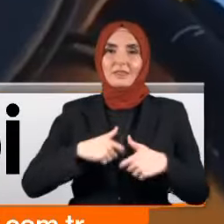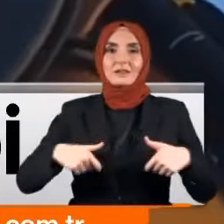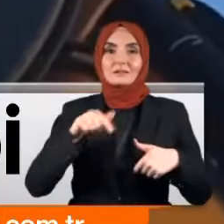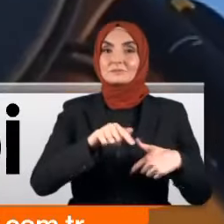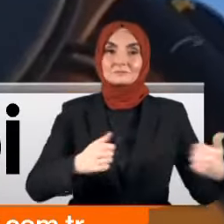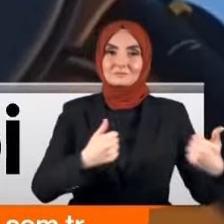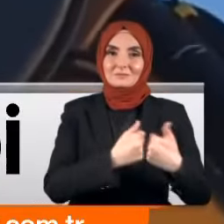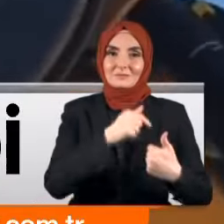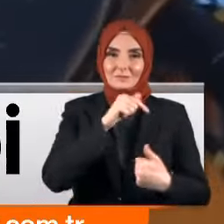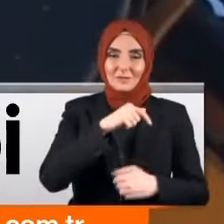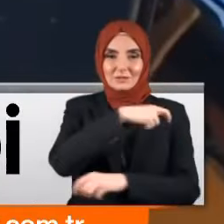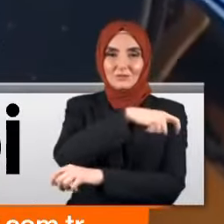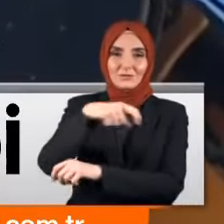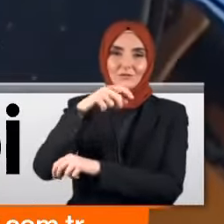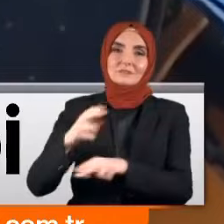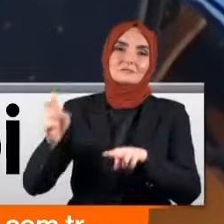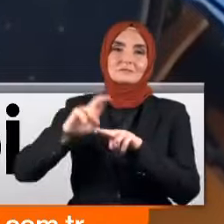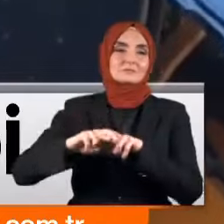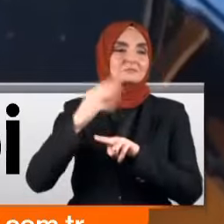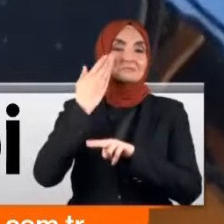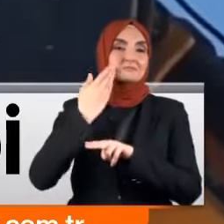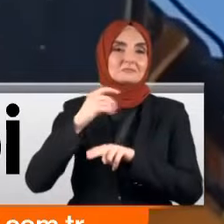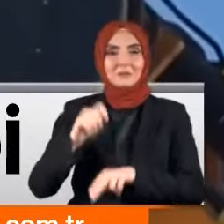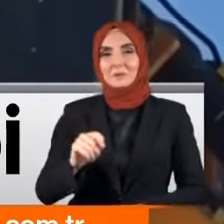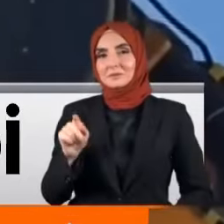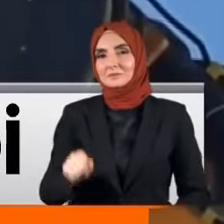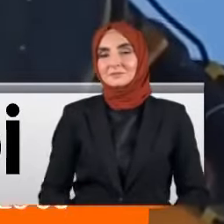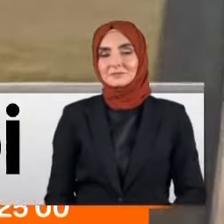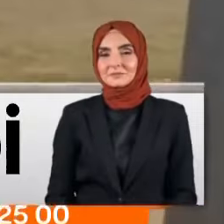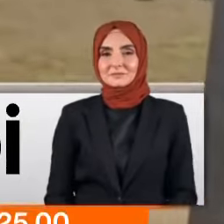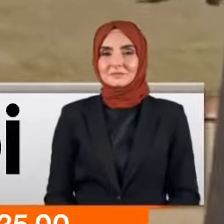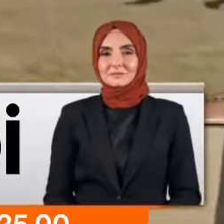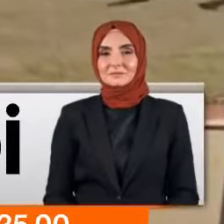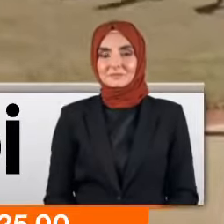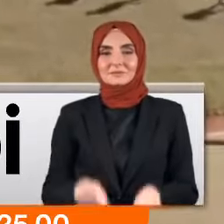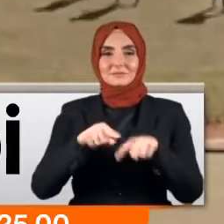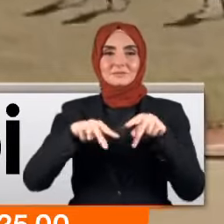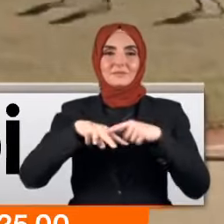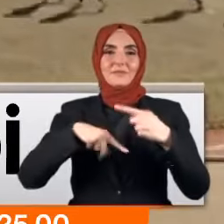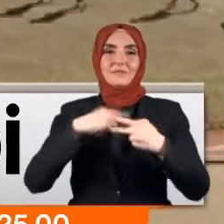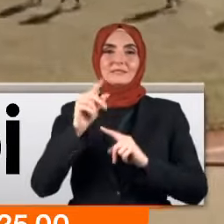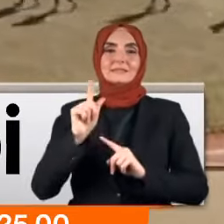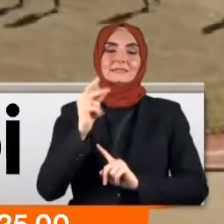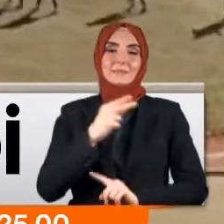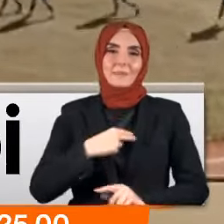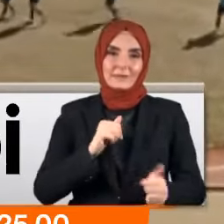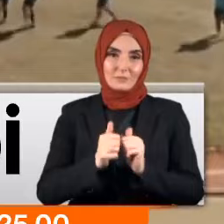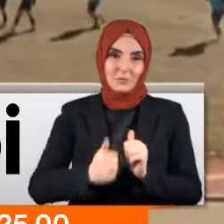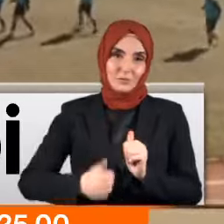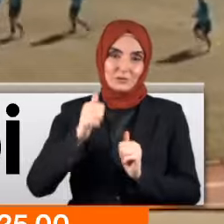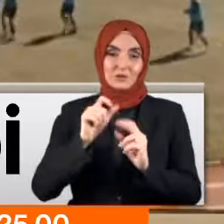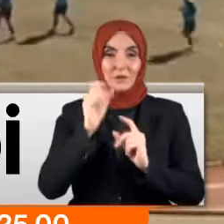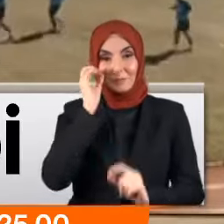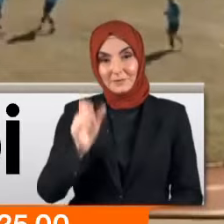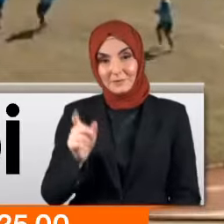ceza aldık. Burası güzel. Yüksekten daha keyif. Nazilli Belediye Spor Başkanı Şahin Kaya daha